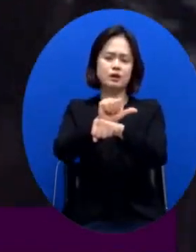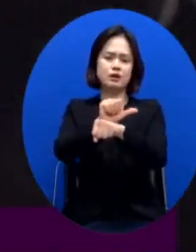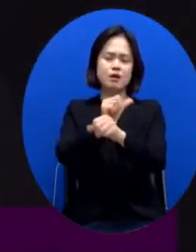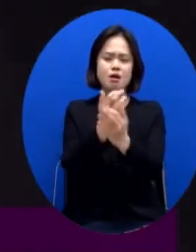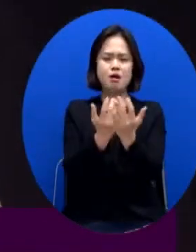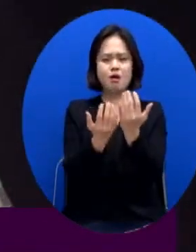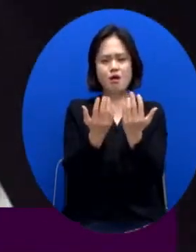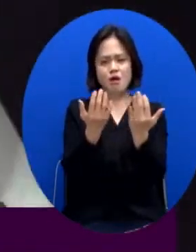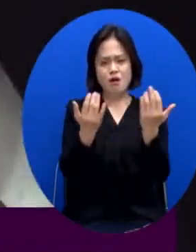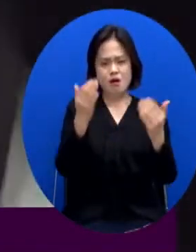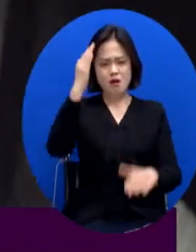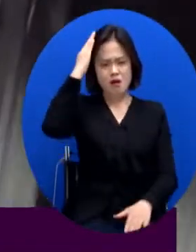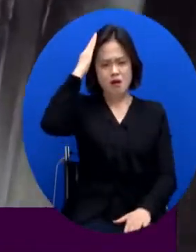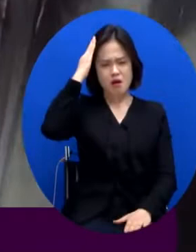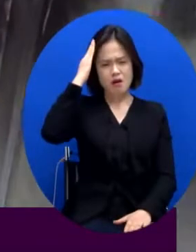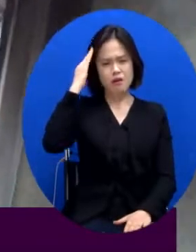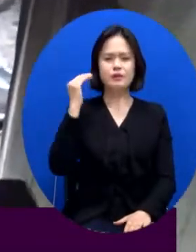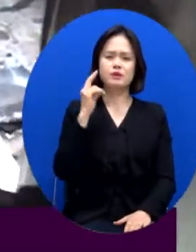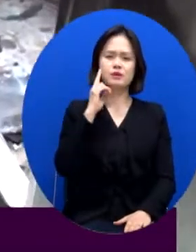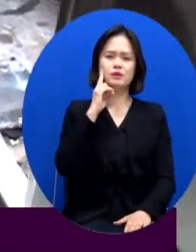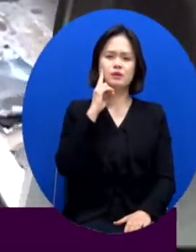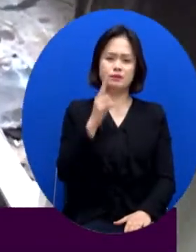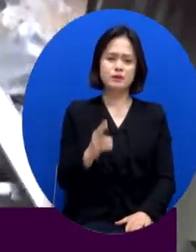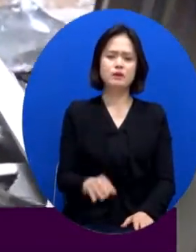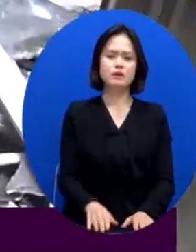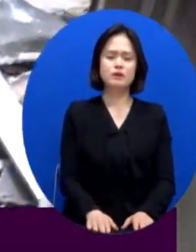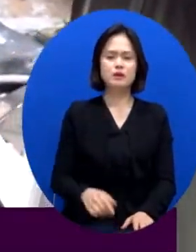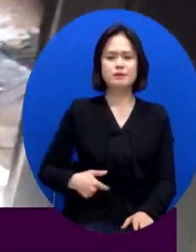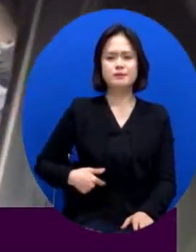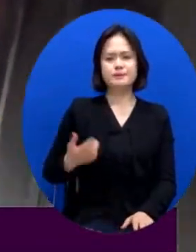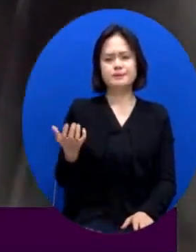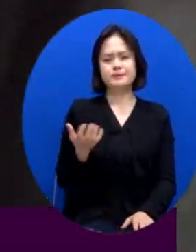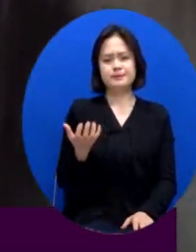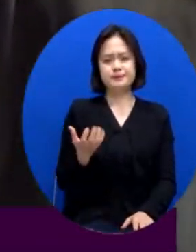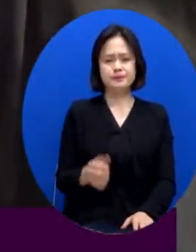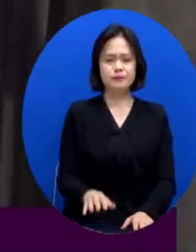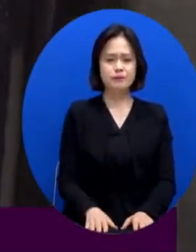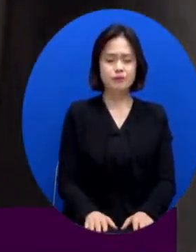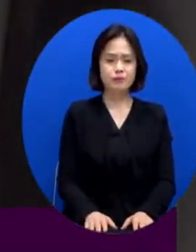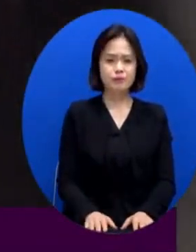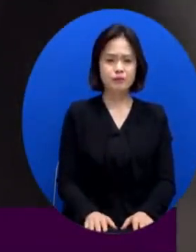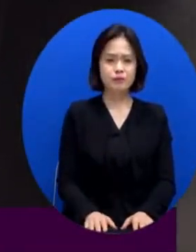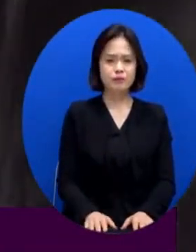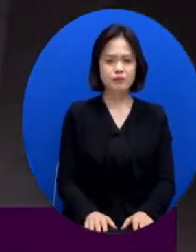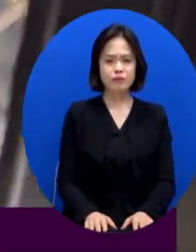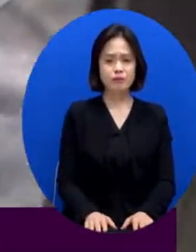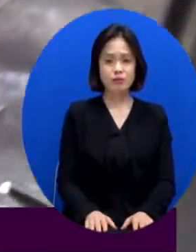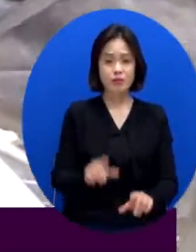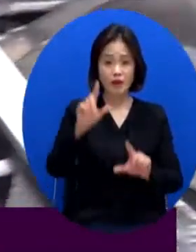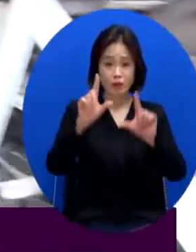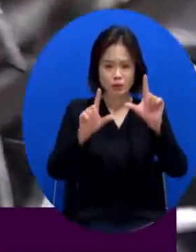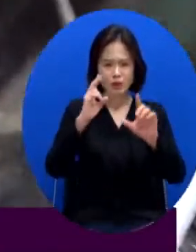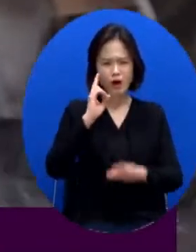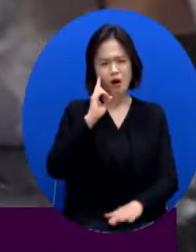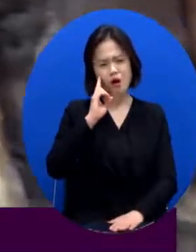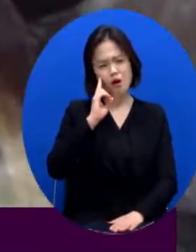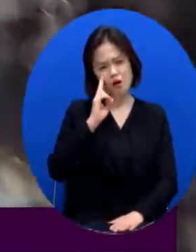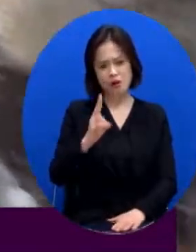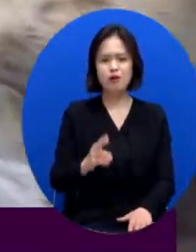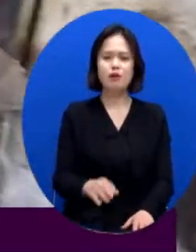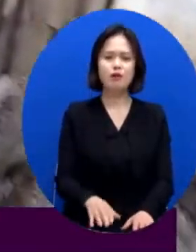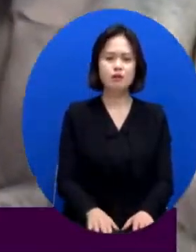일이 발생을 했는데요. 지금 보시면 화재 당시에 처참했던 현장을 충분히 느끼실 수 있지 않을까